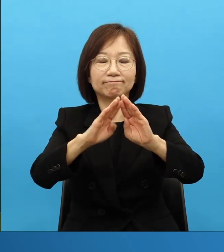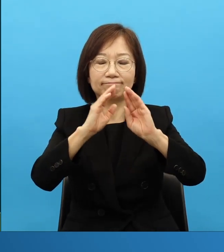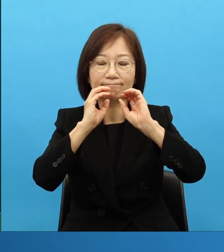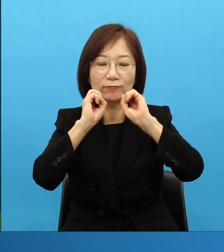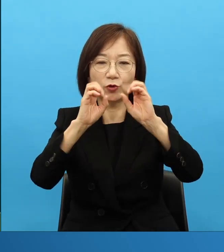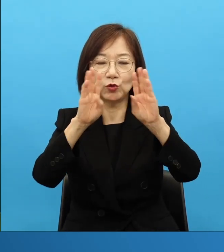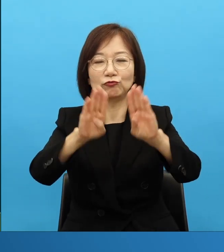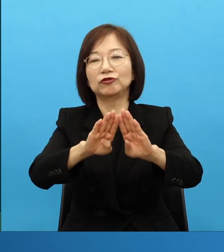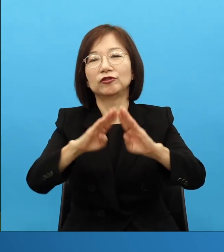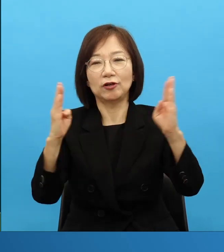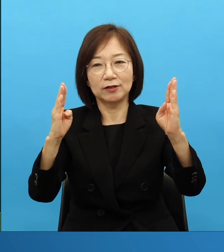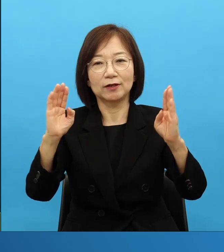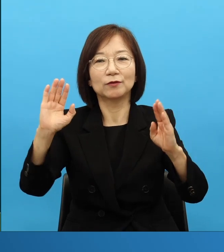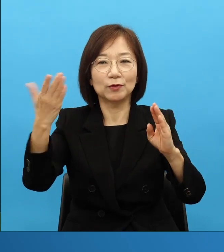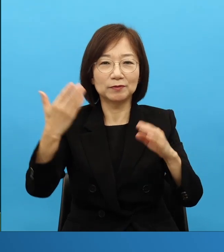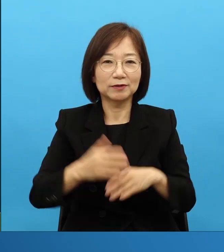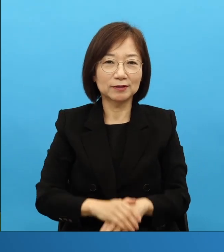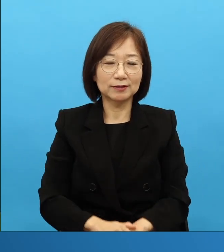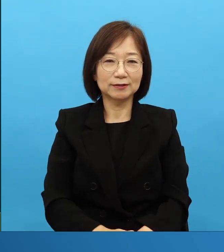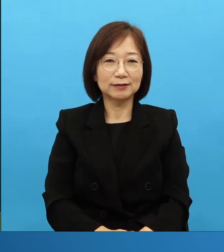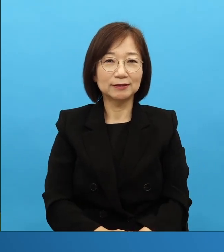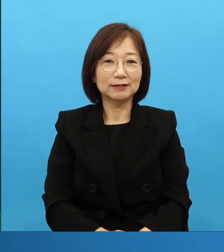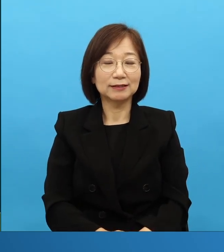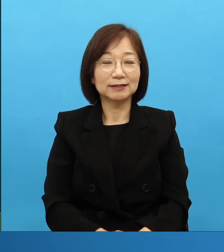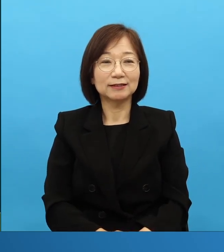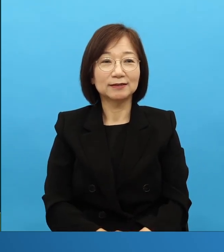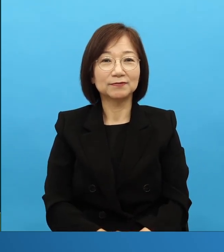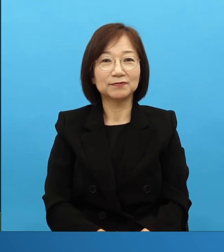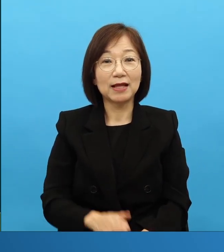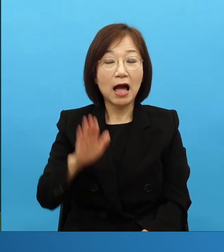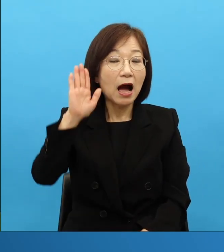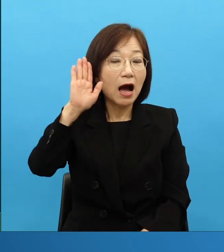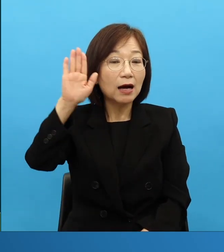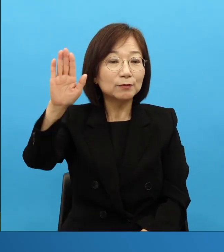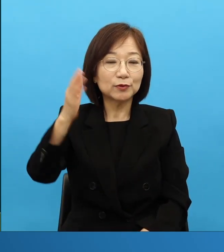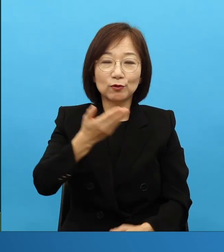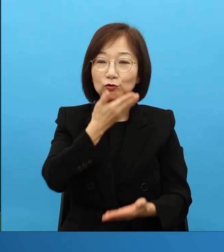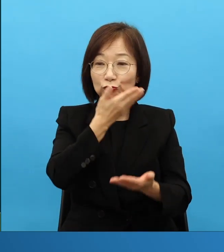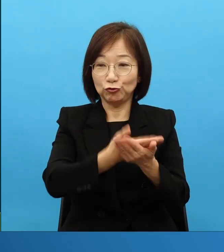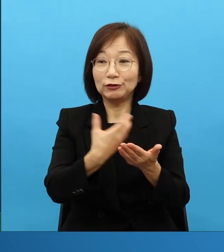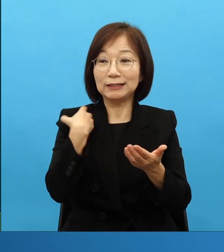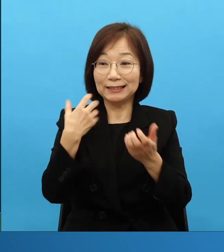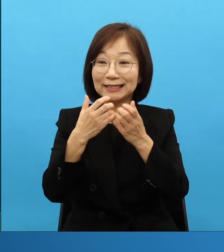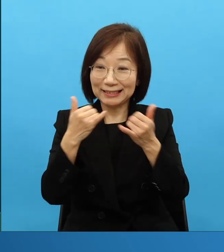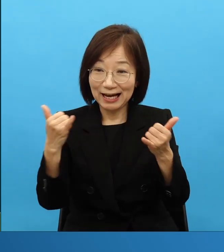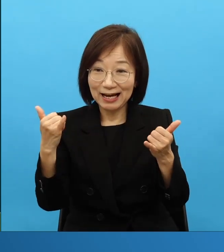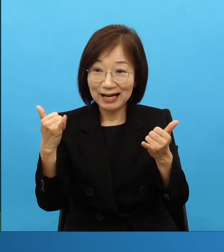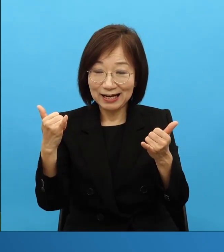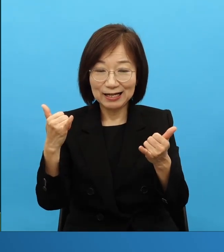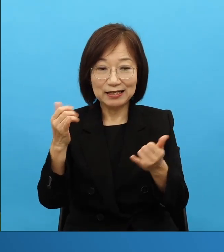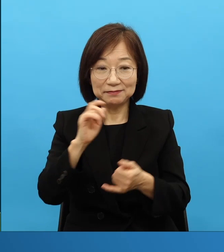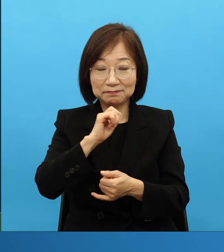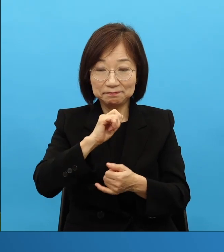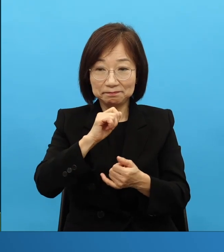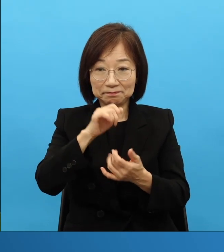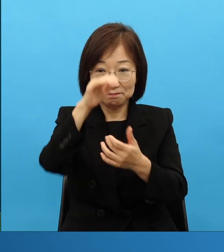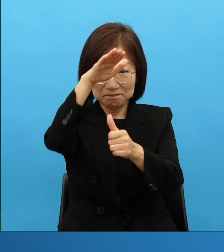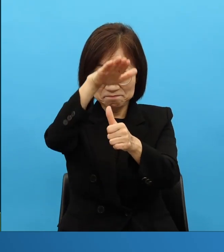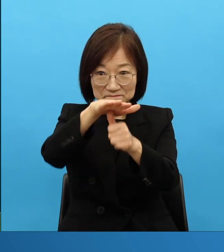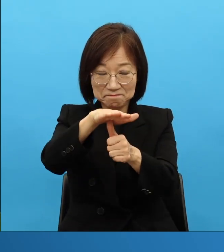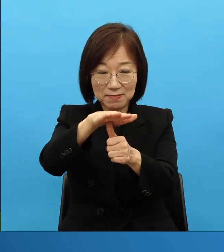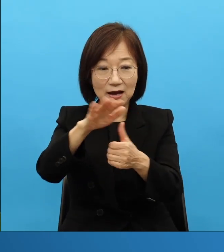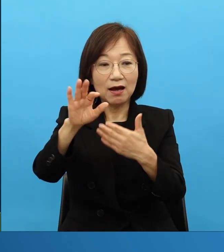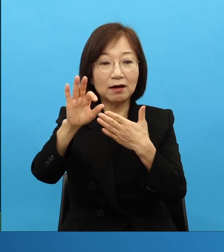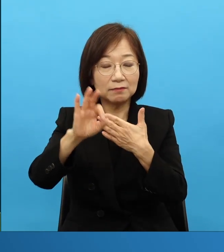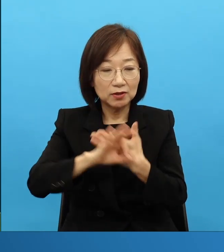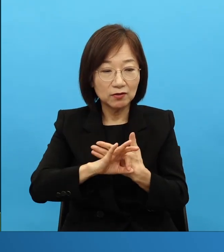앞으로 우리가 중직자가 서시는 분들은 어떤 나라, 우리나라 한 지역 완전히 망대